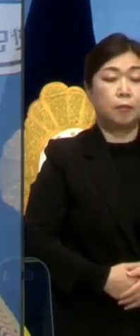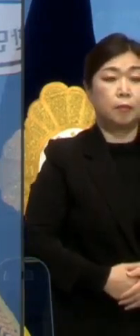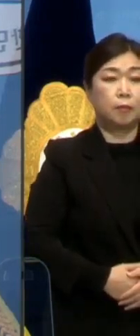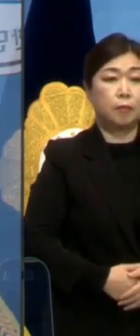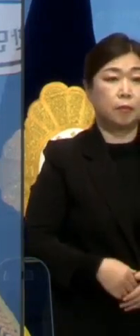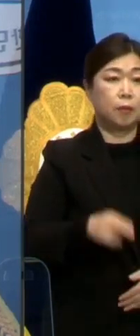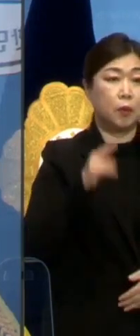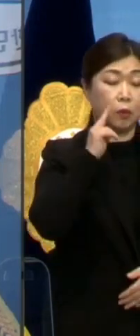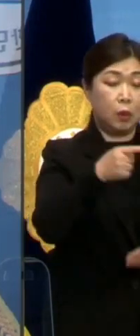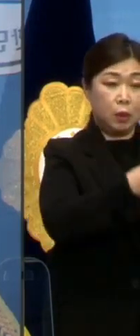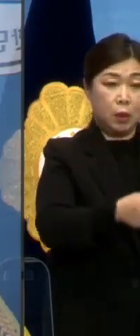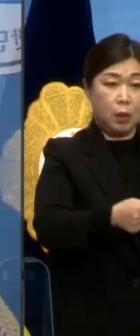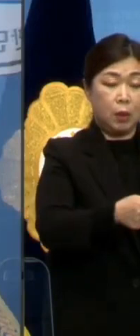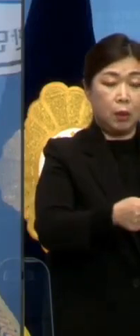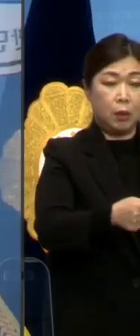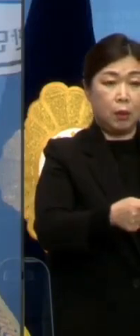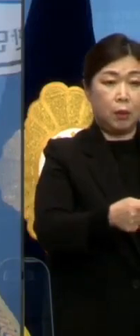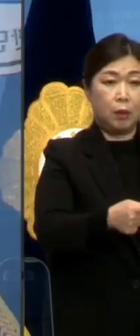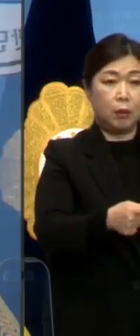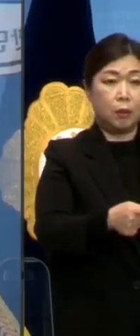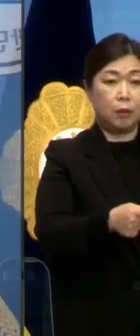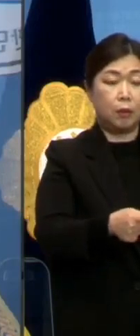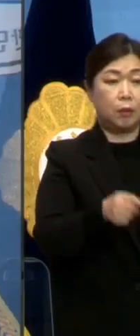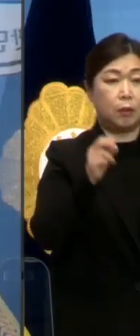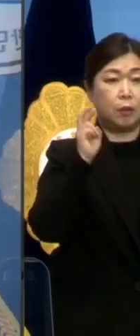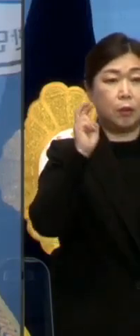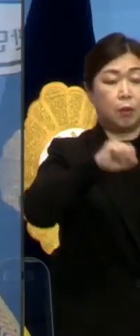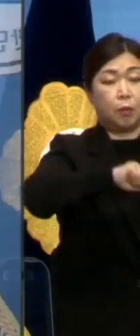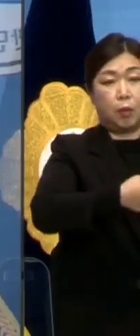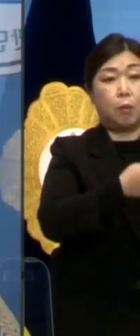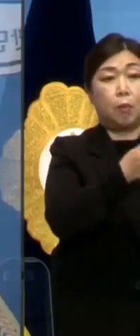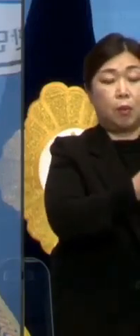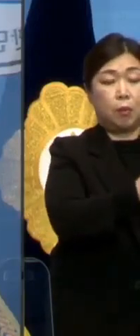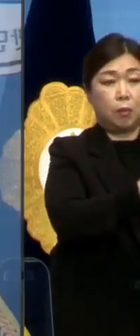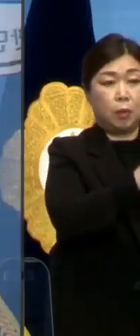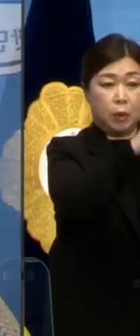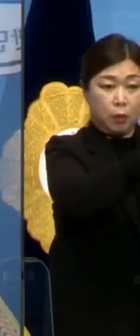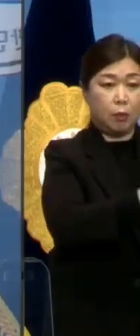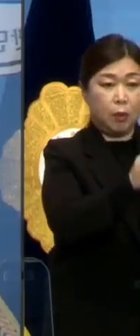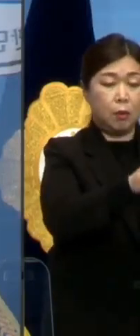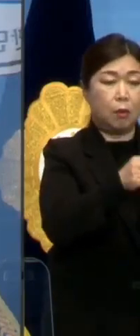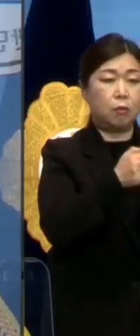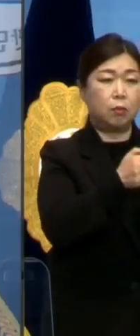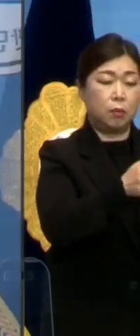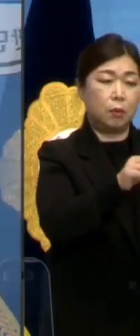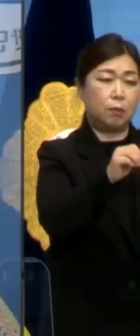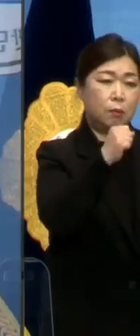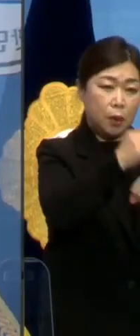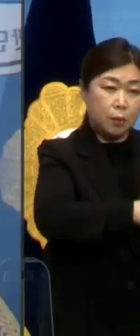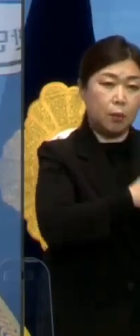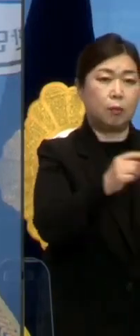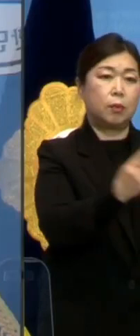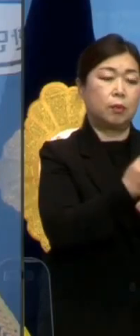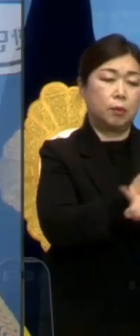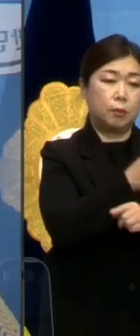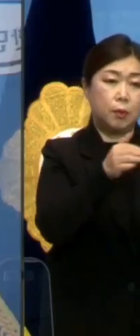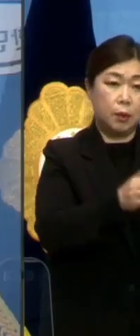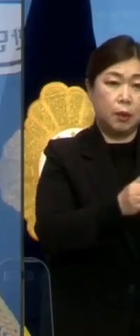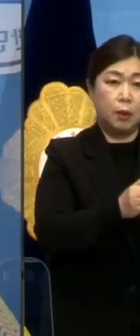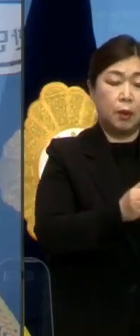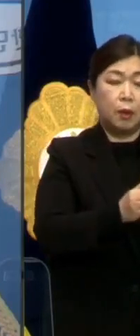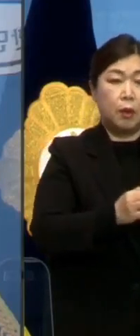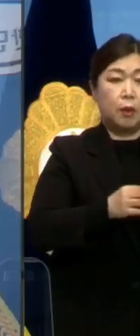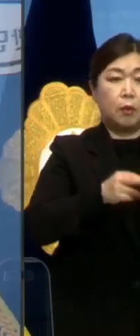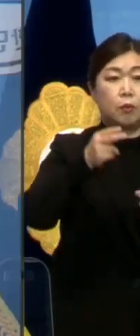중기부가 중대재해기업처벌법 취지를 난도질했습니다. 어제 중기부 차관의 구두